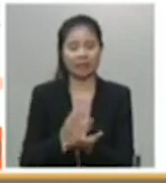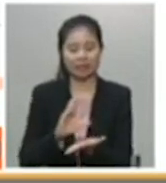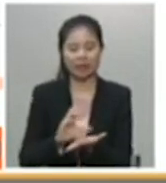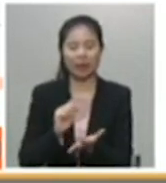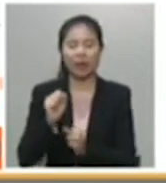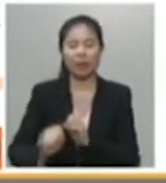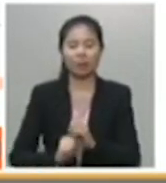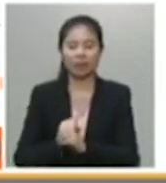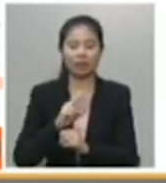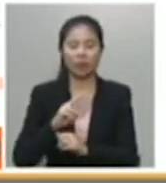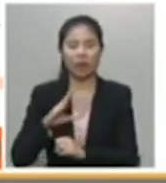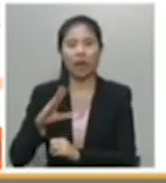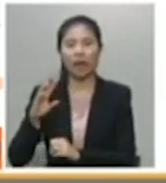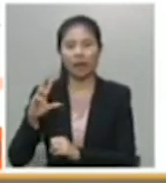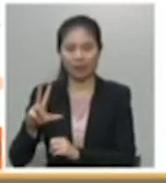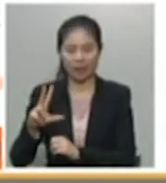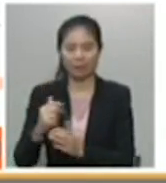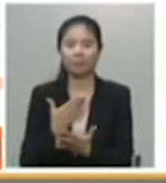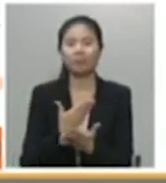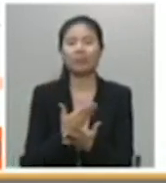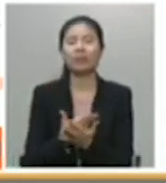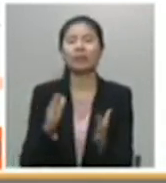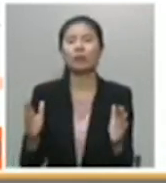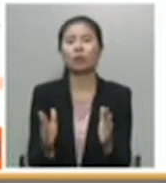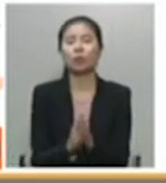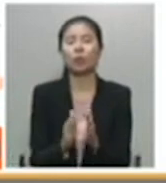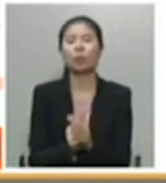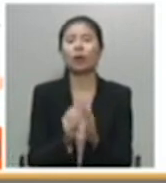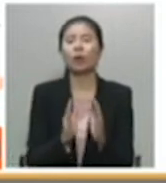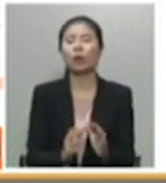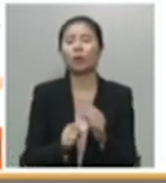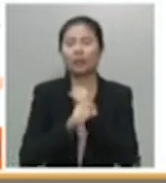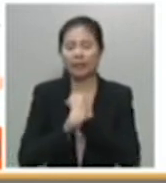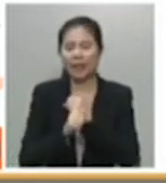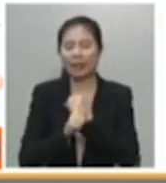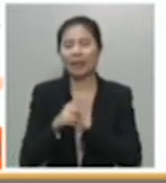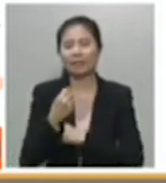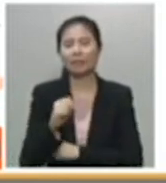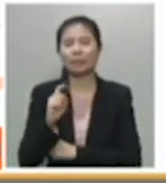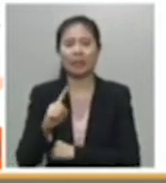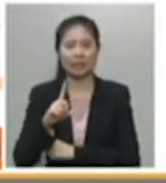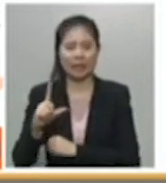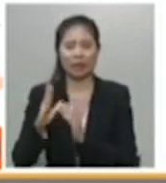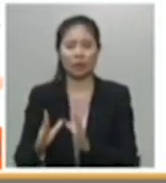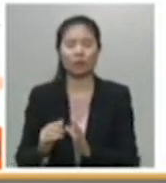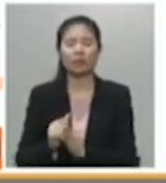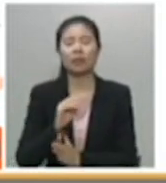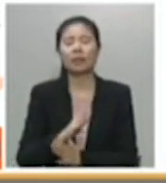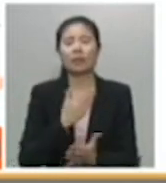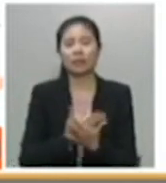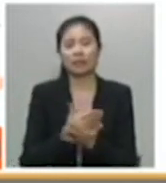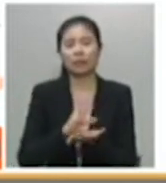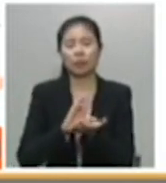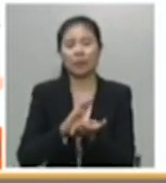เนี่ยมีการตั้งงบโดยรวมที่จะดูแลผู้สูงอายุ11ล้านคนที่ประมาณ 460,000 ล้านบาท